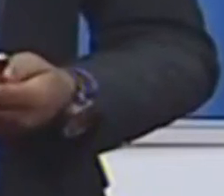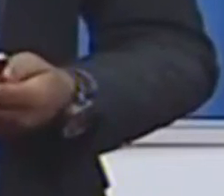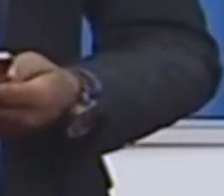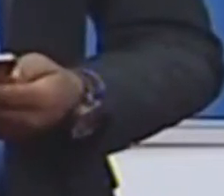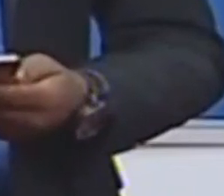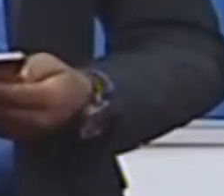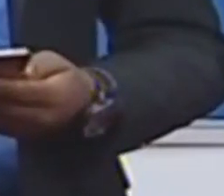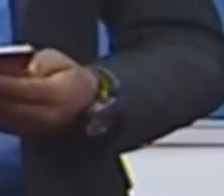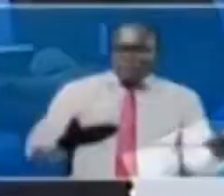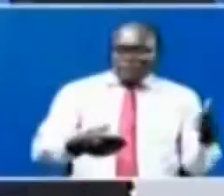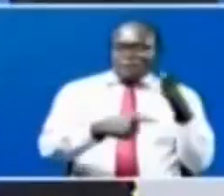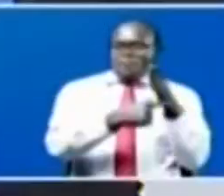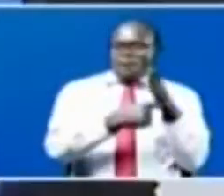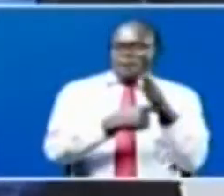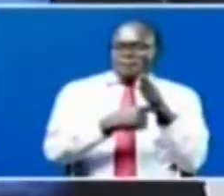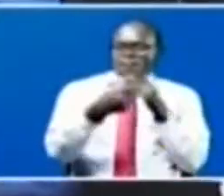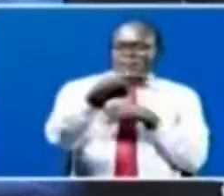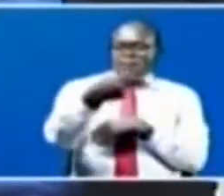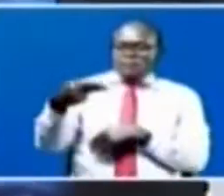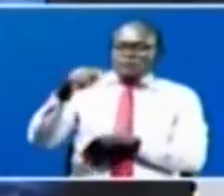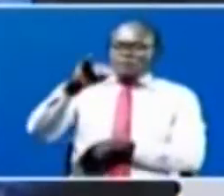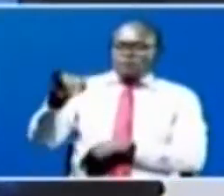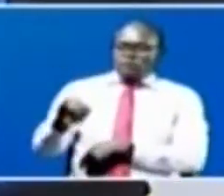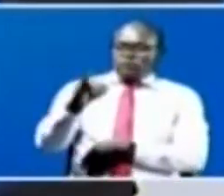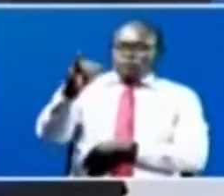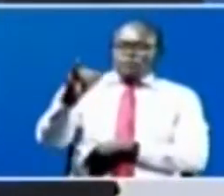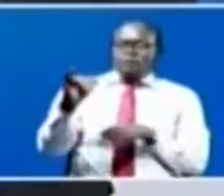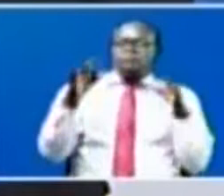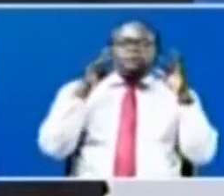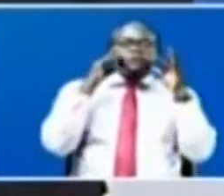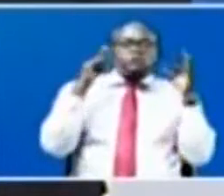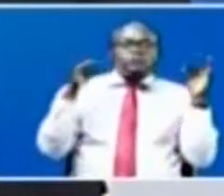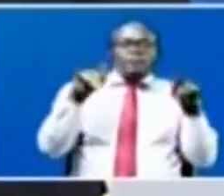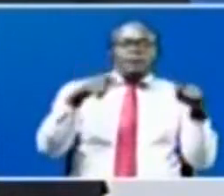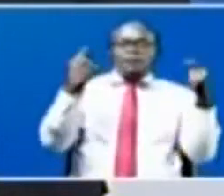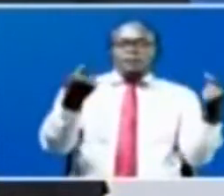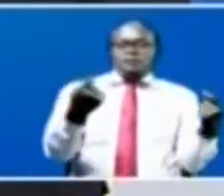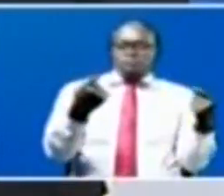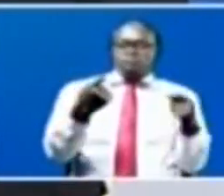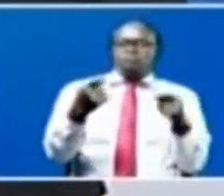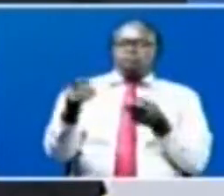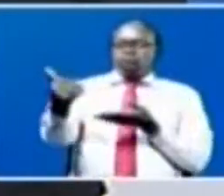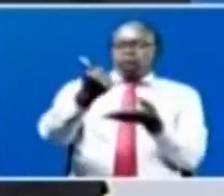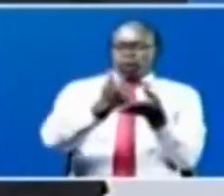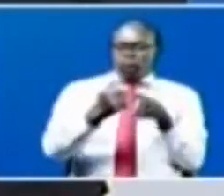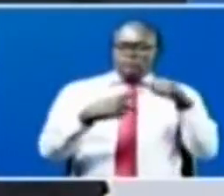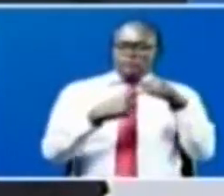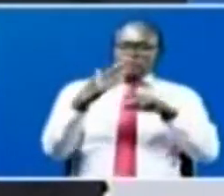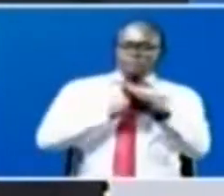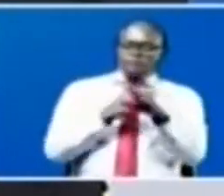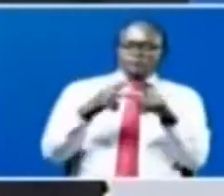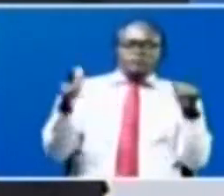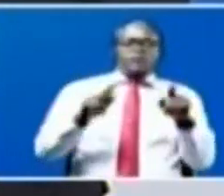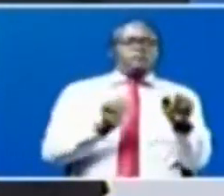Na mkaribu viwanjani, mimi ni Hassan Juma. Klabu ya Sofapaka imewasajili wachezaji 9 wapya kabla ya mechi yao ya kwanza ya ligi